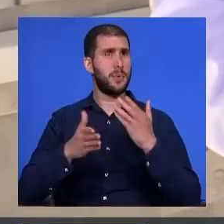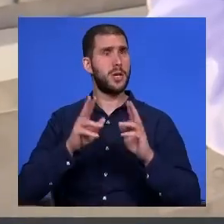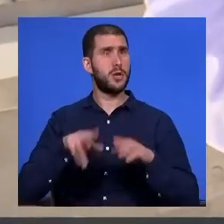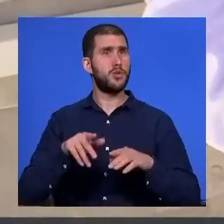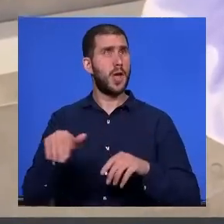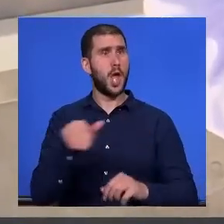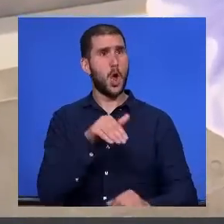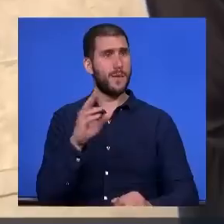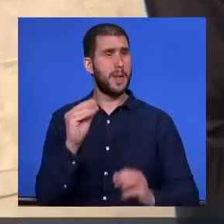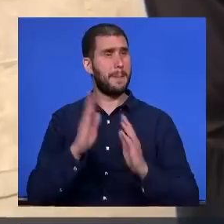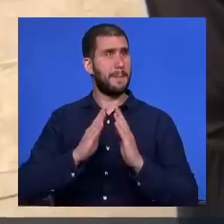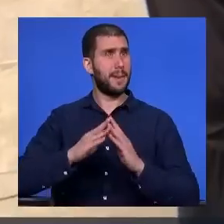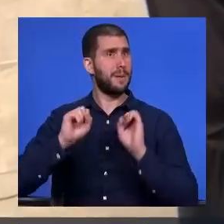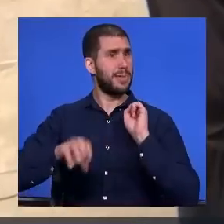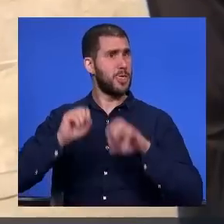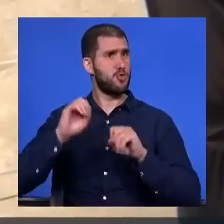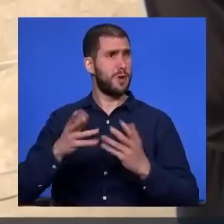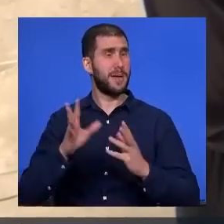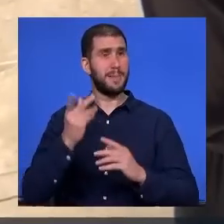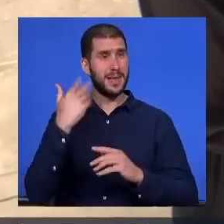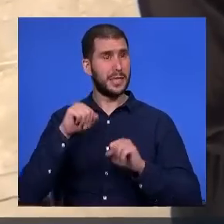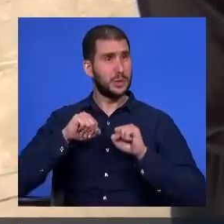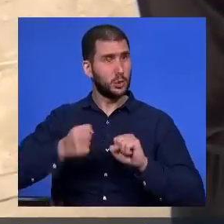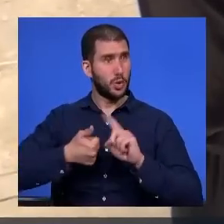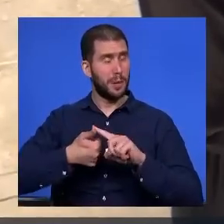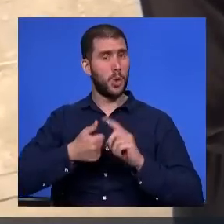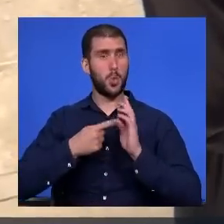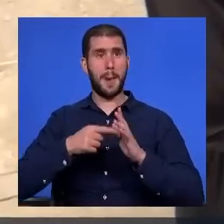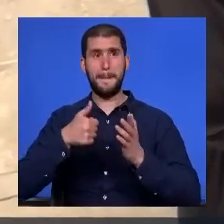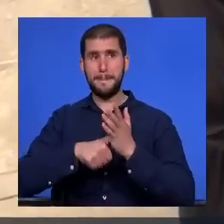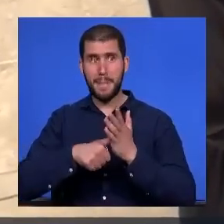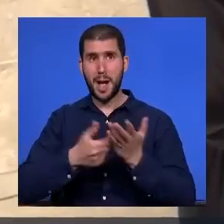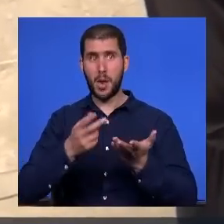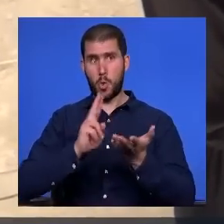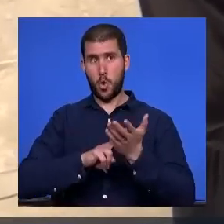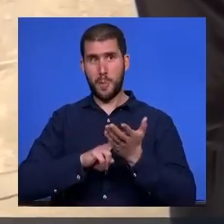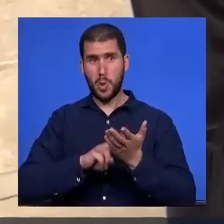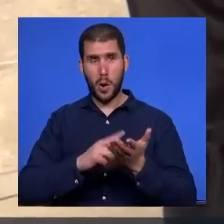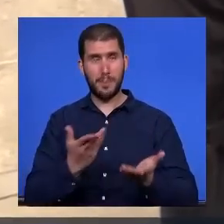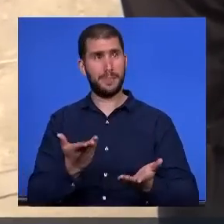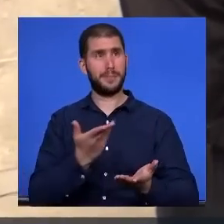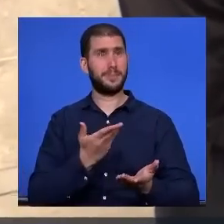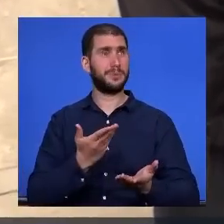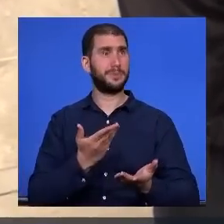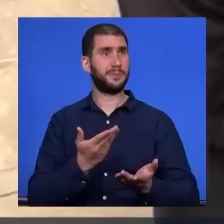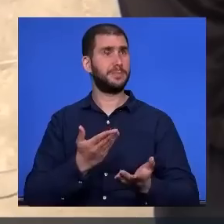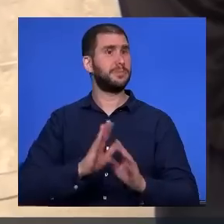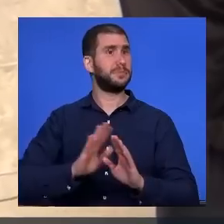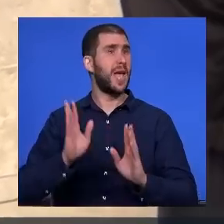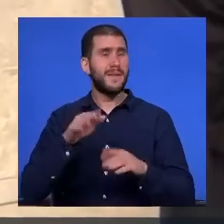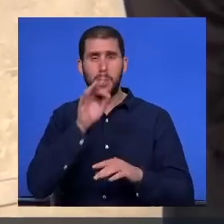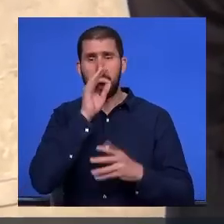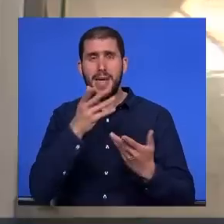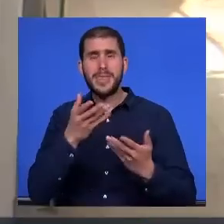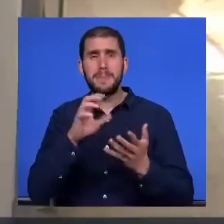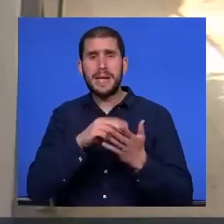רחובות עם בתים פשוט נטושים. אם היה פה סופר, היה פה נגיד בנק, קופת חולים, אין אפילו מרכז מסחרי